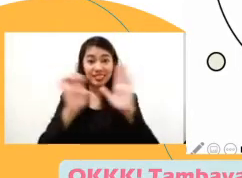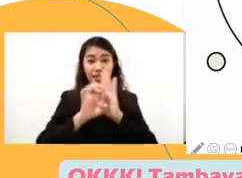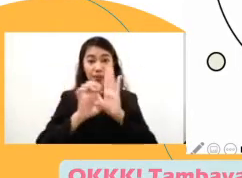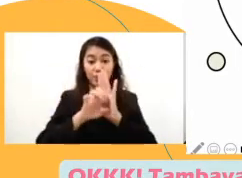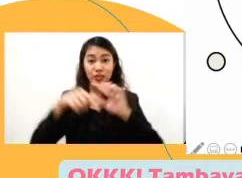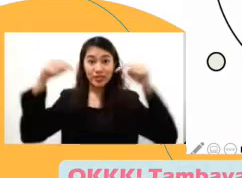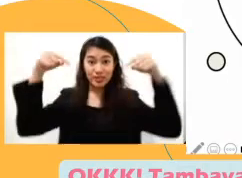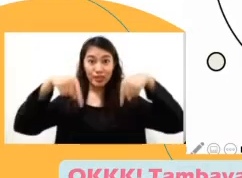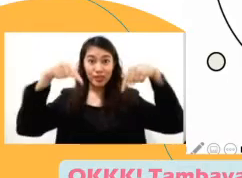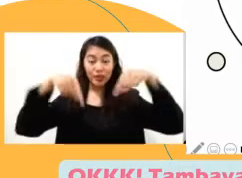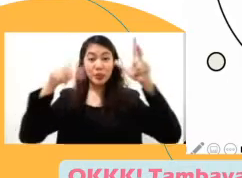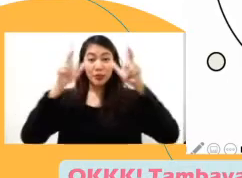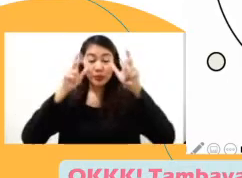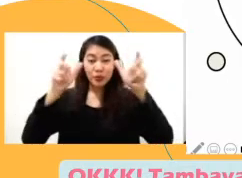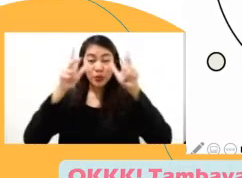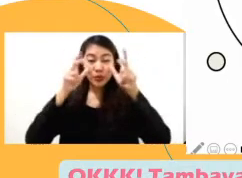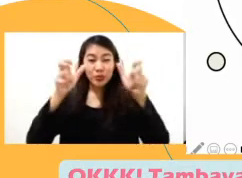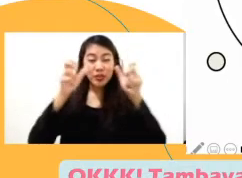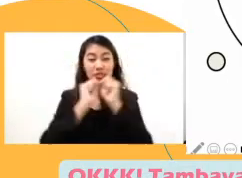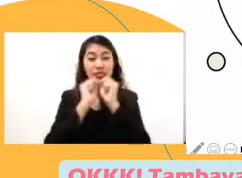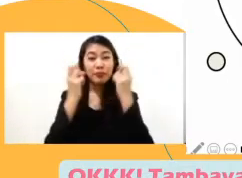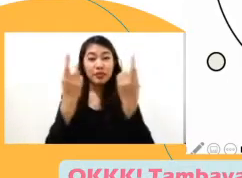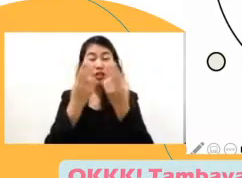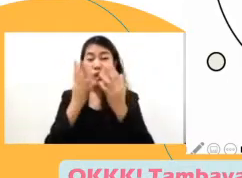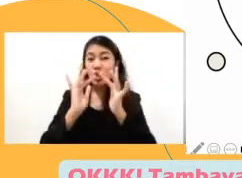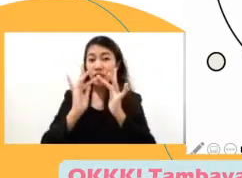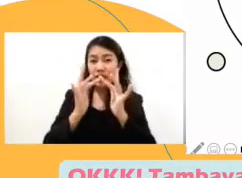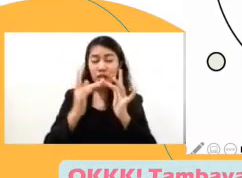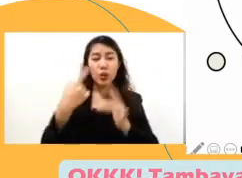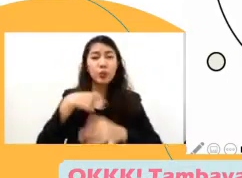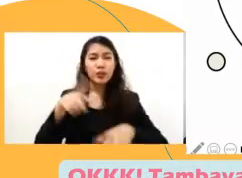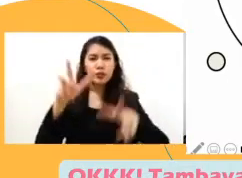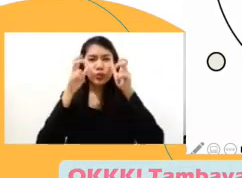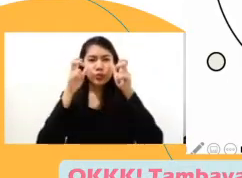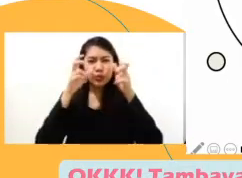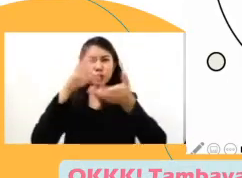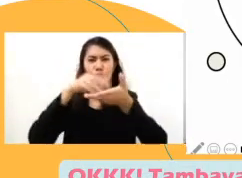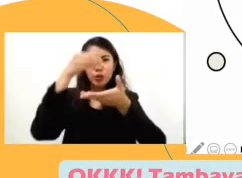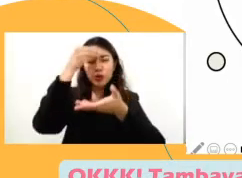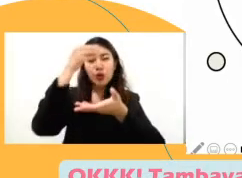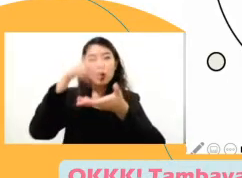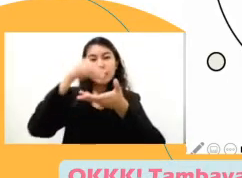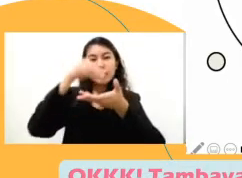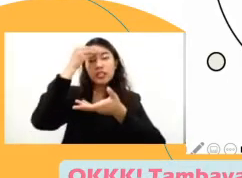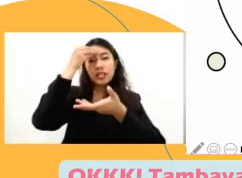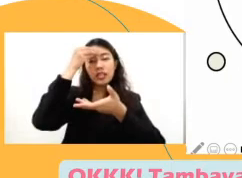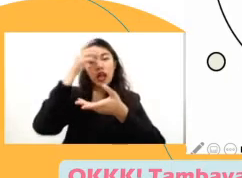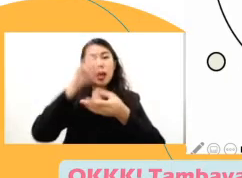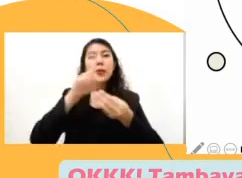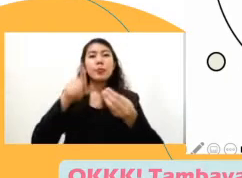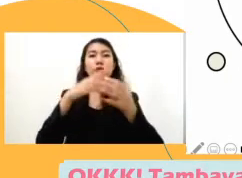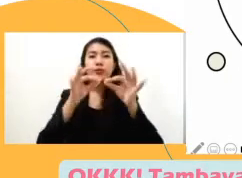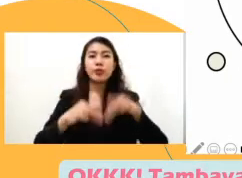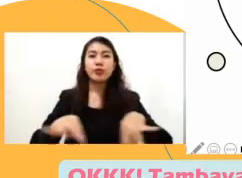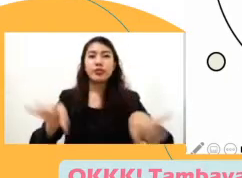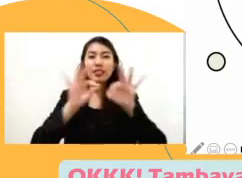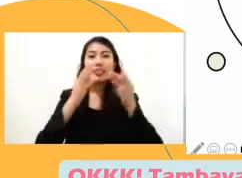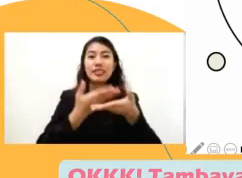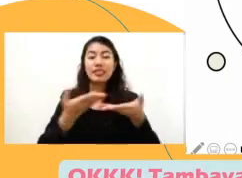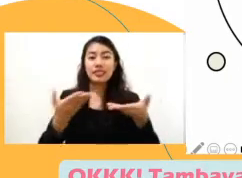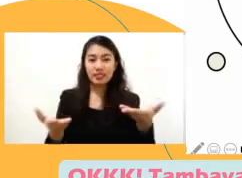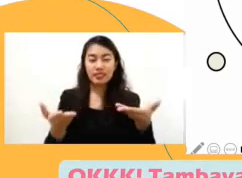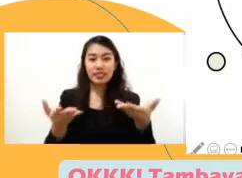tayo tungkol sa mga bagay na mahalaga sa panahon ngayon at sa ating mga